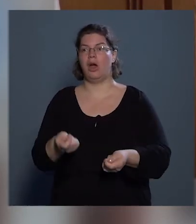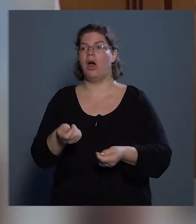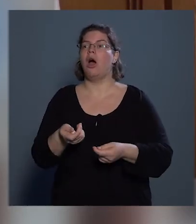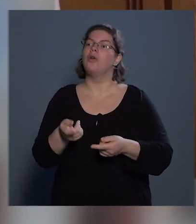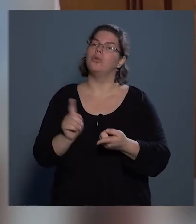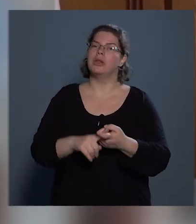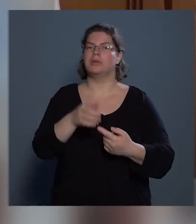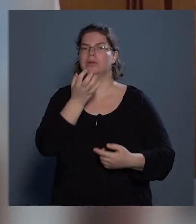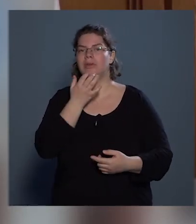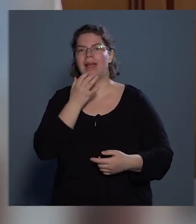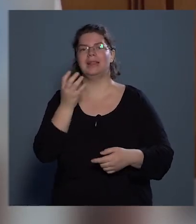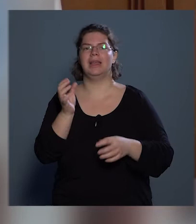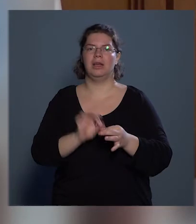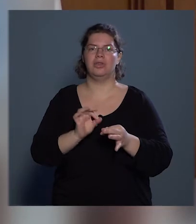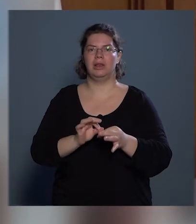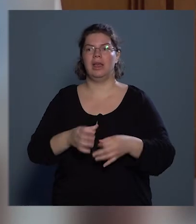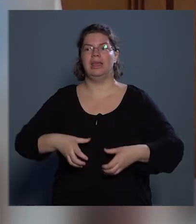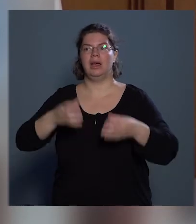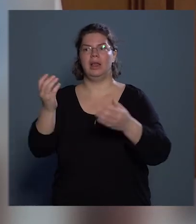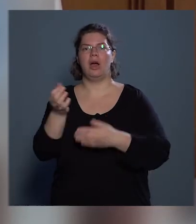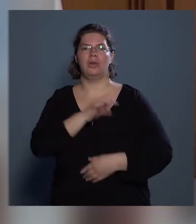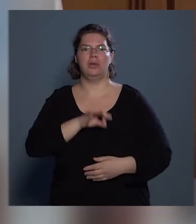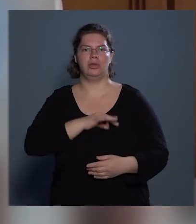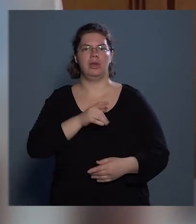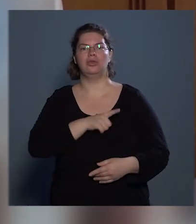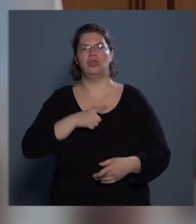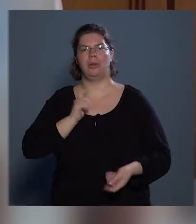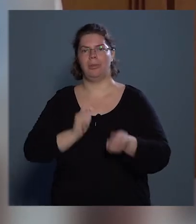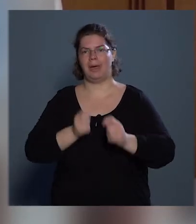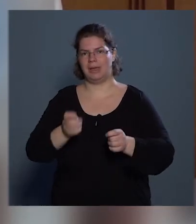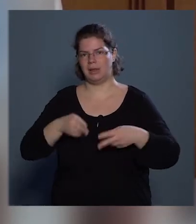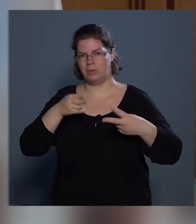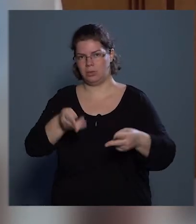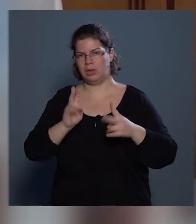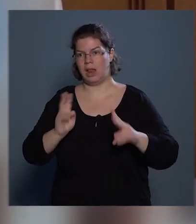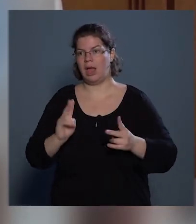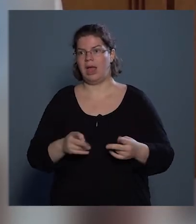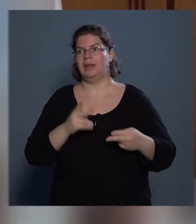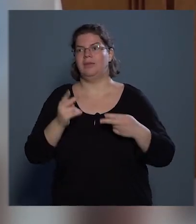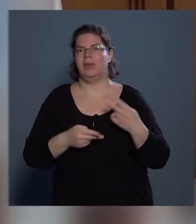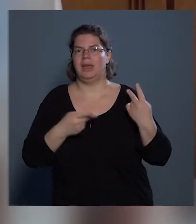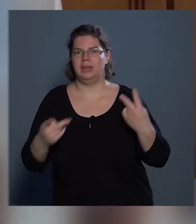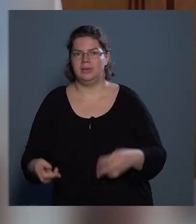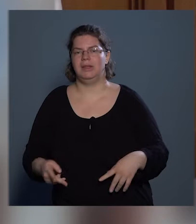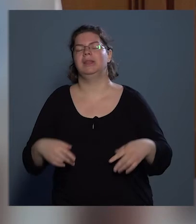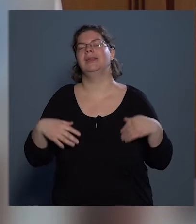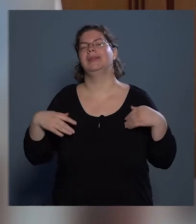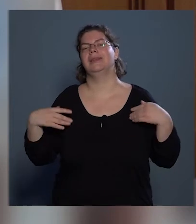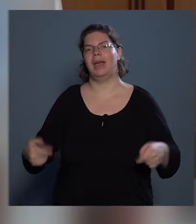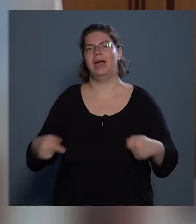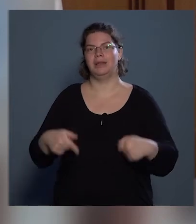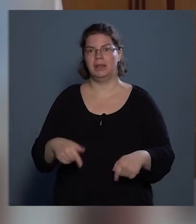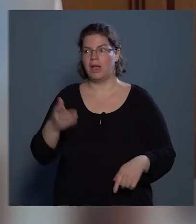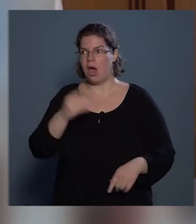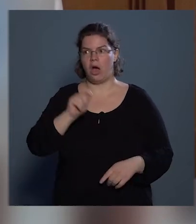az ingatlan hasznosítását kizárólag pályázat útján lehet véghez vinni. Tehát itt amennyiben